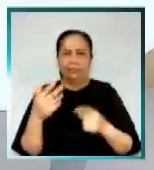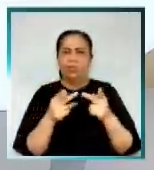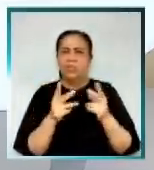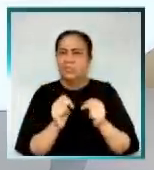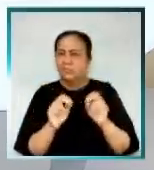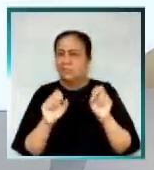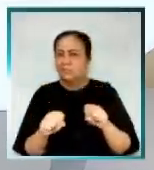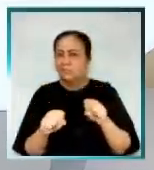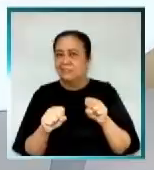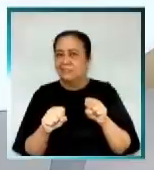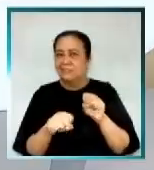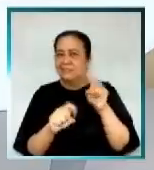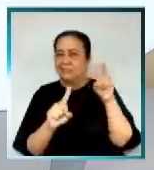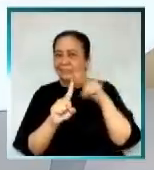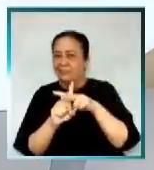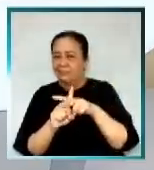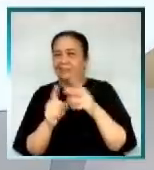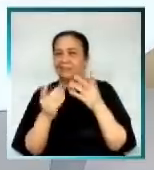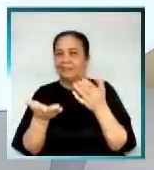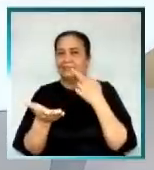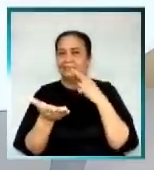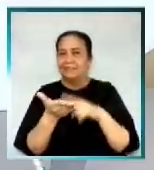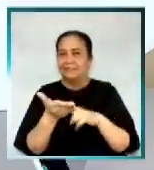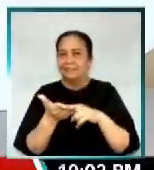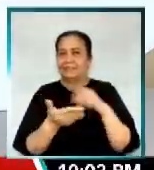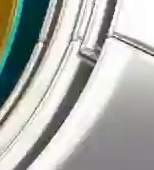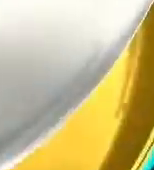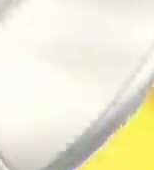pasukan? Alamin sa report ni Von Aquino.